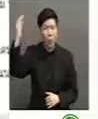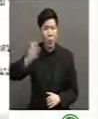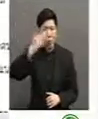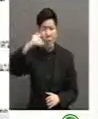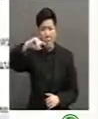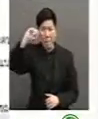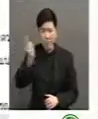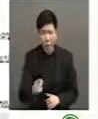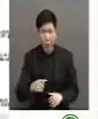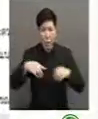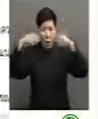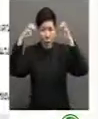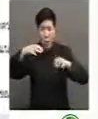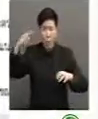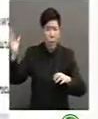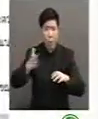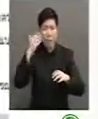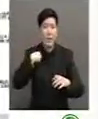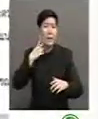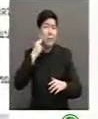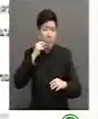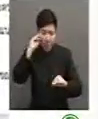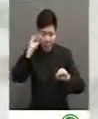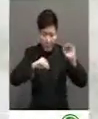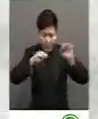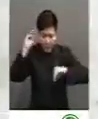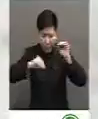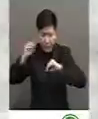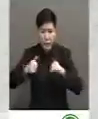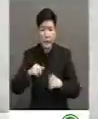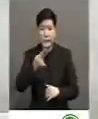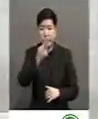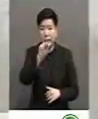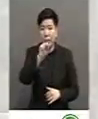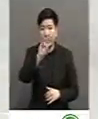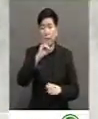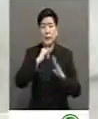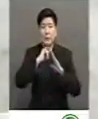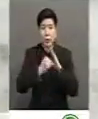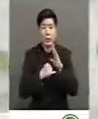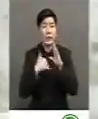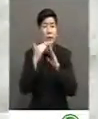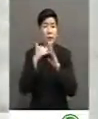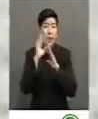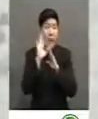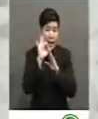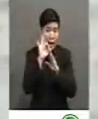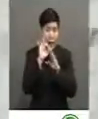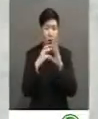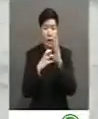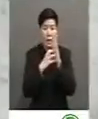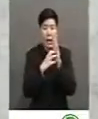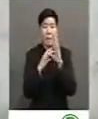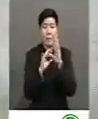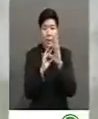นฟ้าคะนองลมกระโชกแรงมีลูกเห็บตกในหลายพื้นที่37จังหวัดด้วยกันแบ่งเป็นภาคเหนือ9จังหวัดภาคกลา